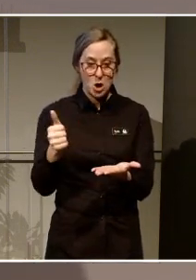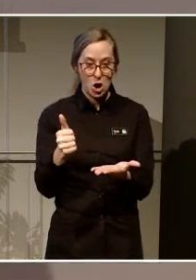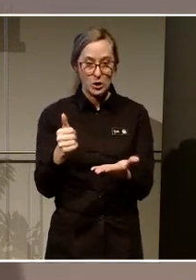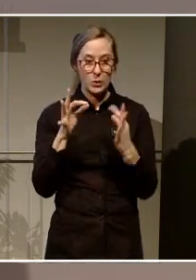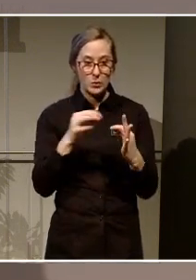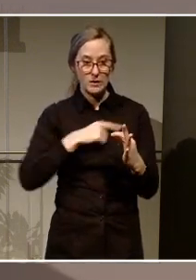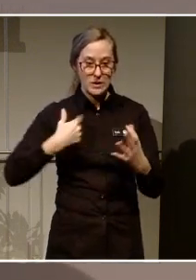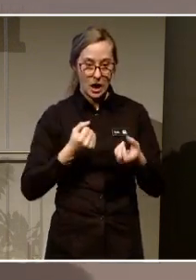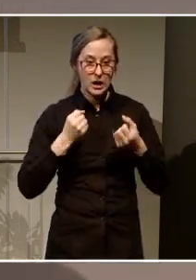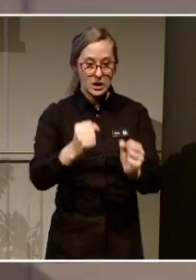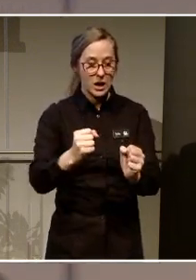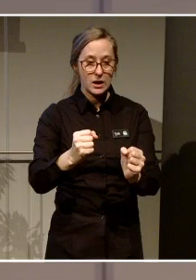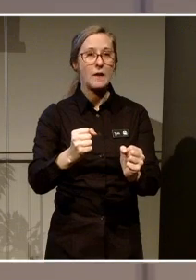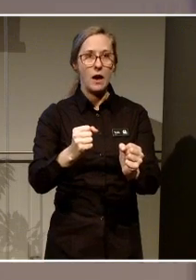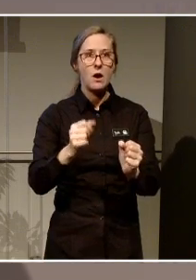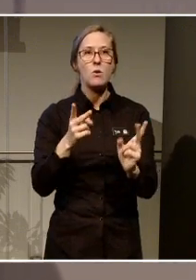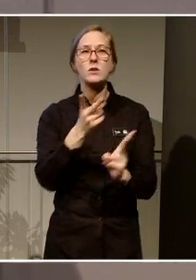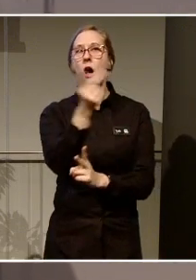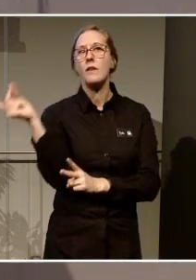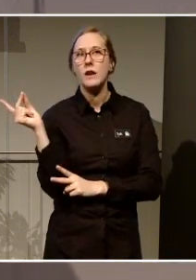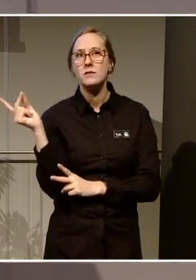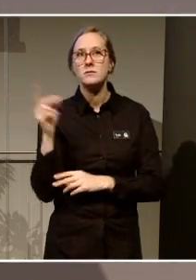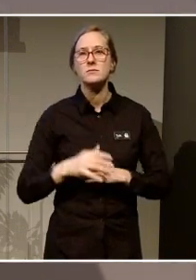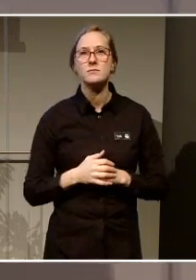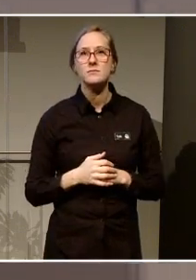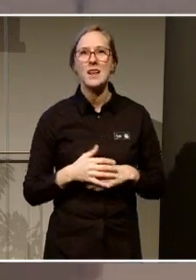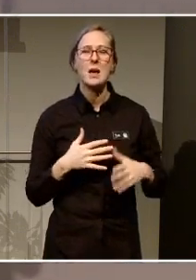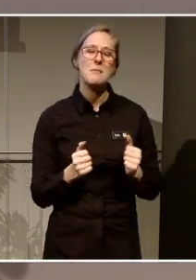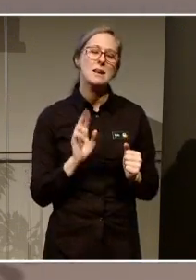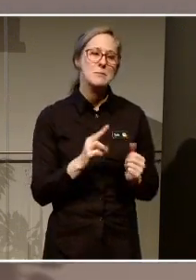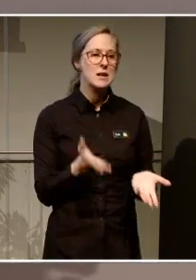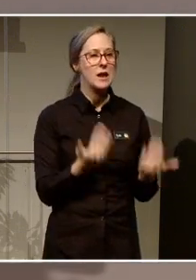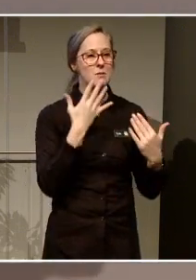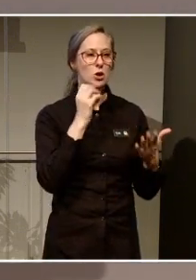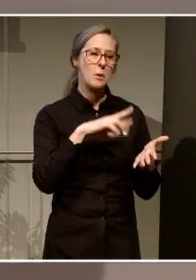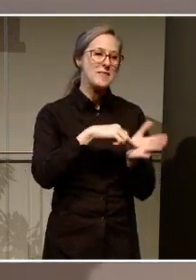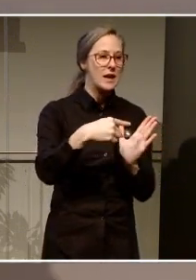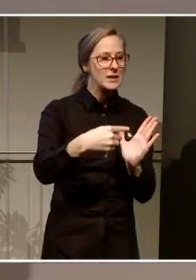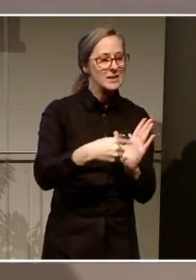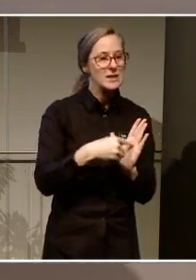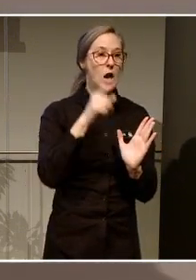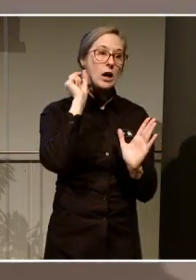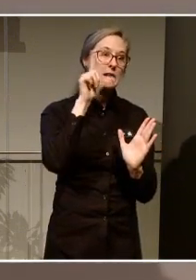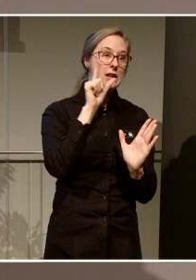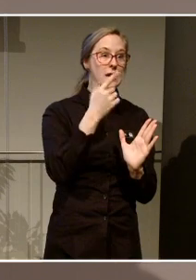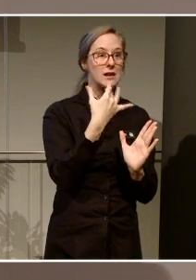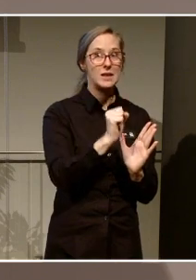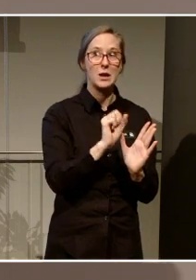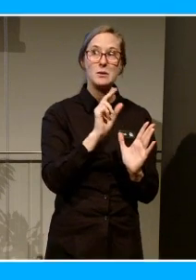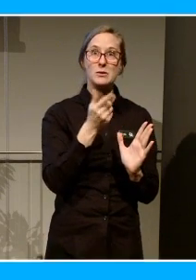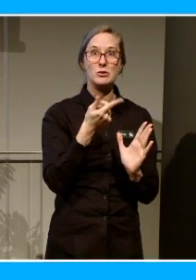gör på utsidan utan så mycket mer. Men det är väldigt lätt att prata om teknik som att digitalisering är typ det